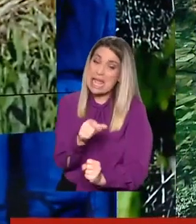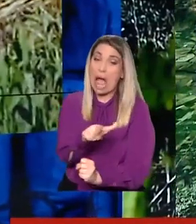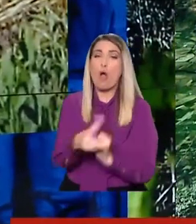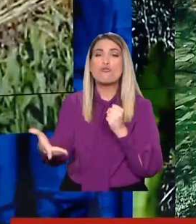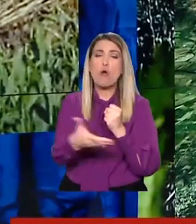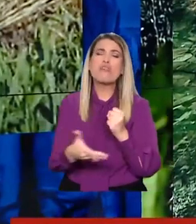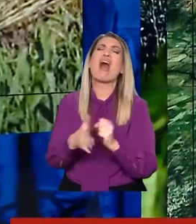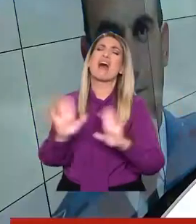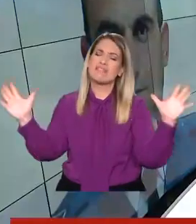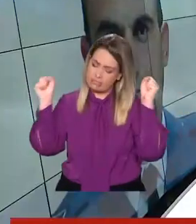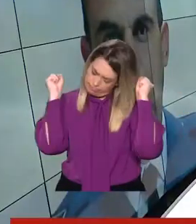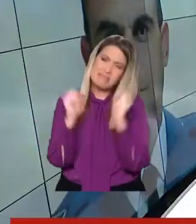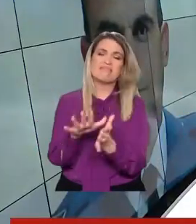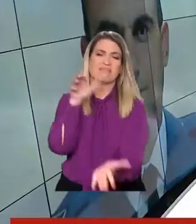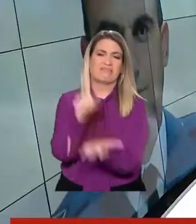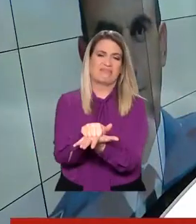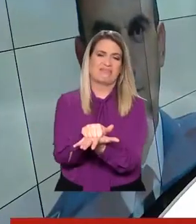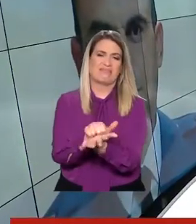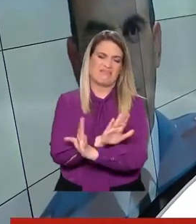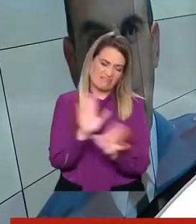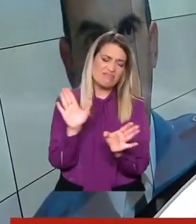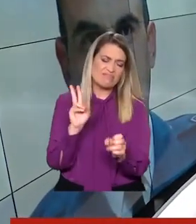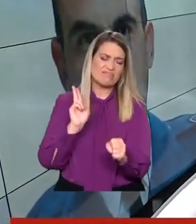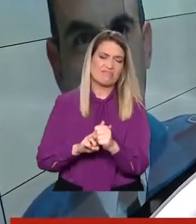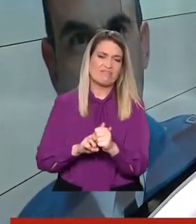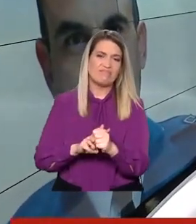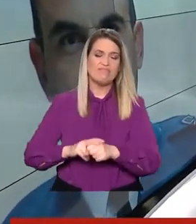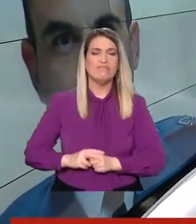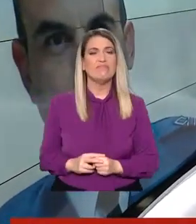Αλλά εκεί έχασε τη ζωή του. Μαρίνα μου, σε ευχαριστώ πολύ. Τώρα.